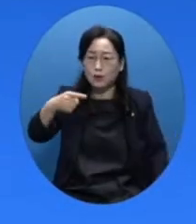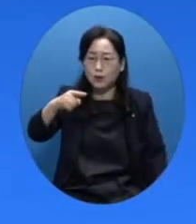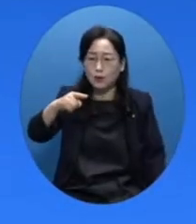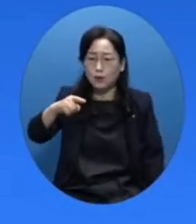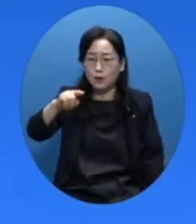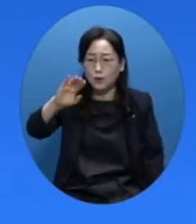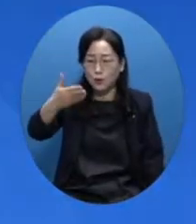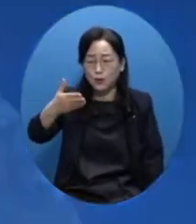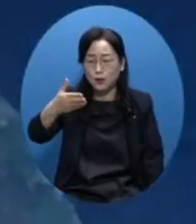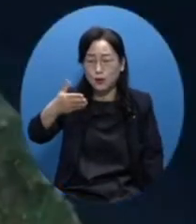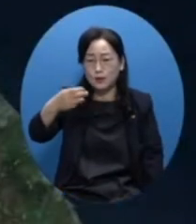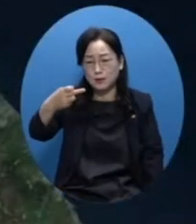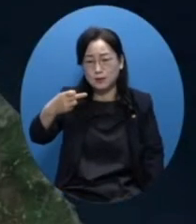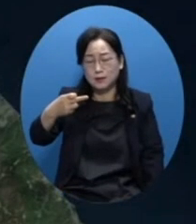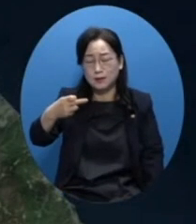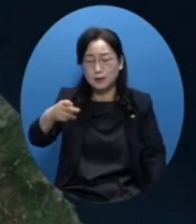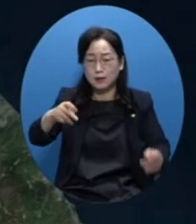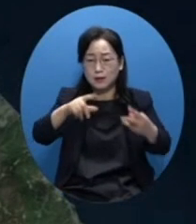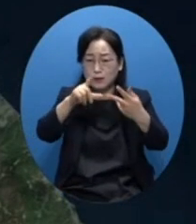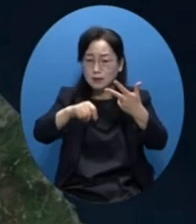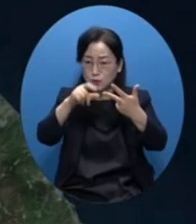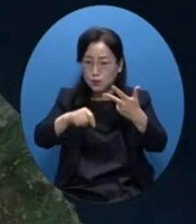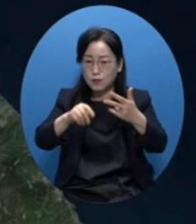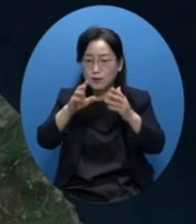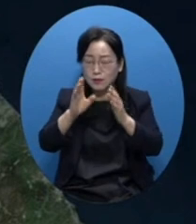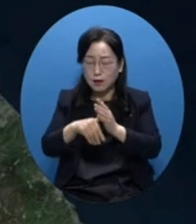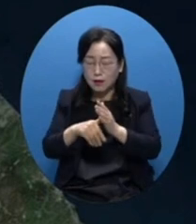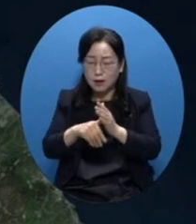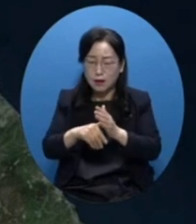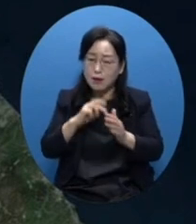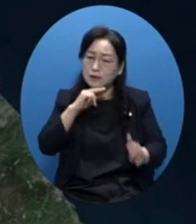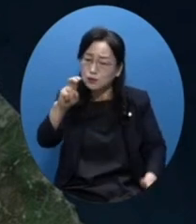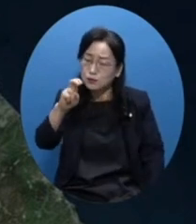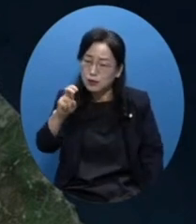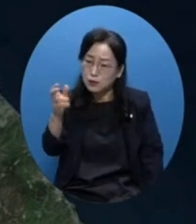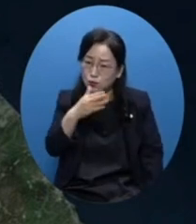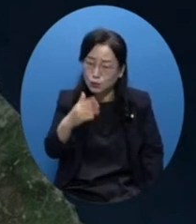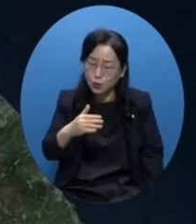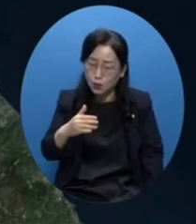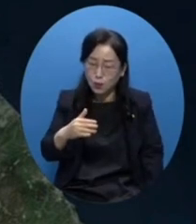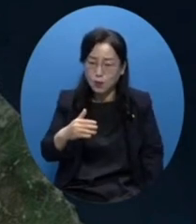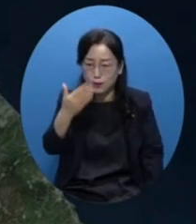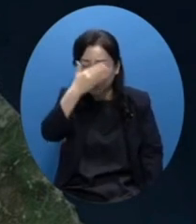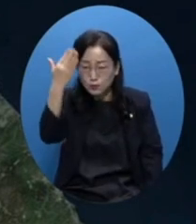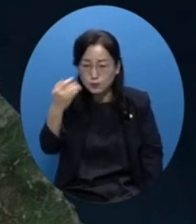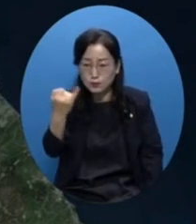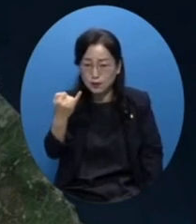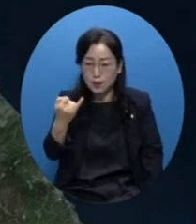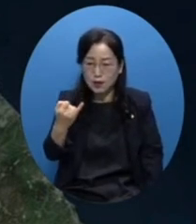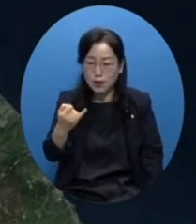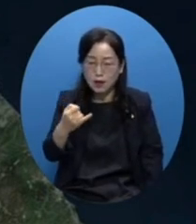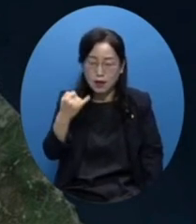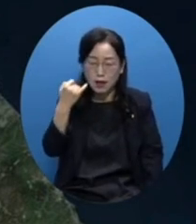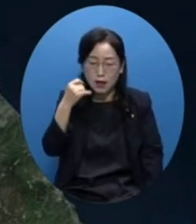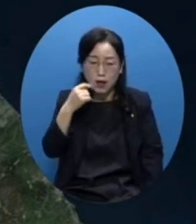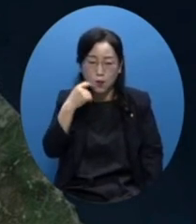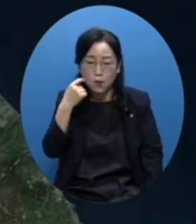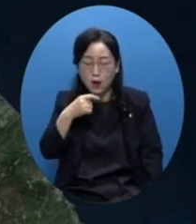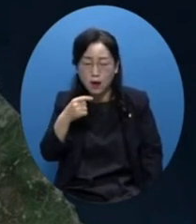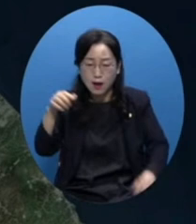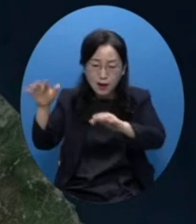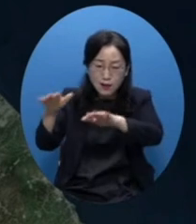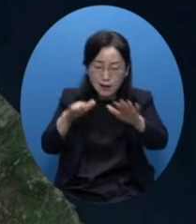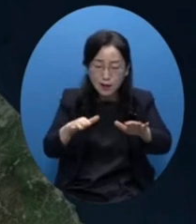21일 21 3 n 앳된 여인이 평양에서 황해도 장연 을 가는 기차에 몸을 실었습니다